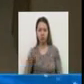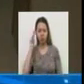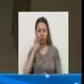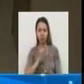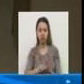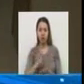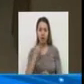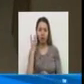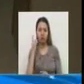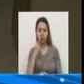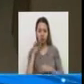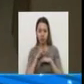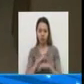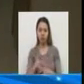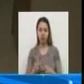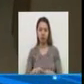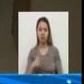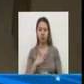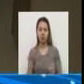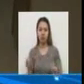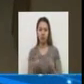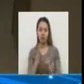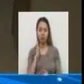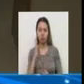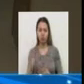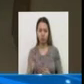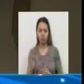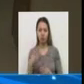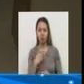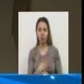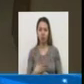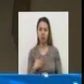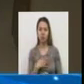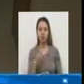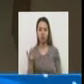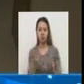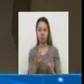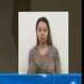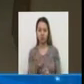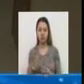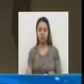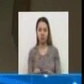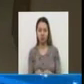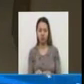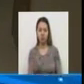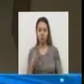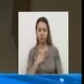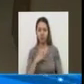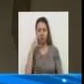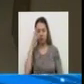таза ағылшын тілінде өтеді. Бұл біздің жарқын болашағымыз үшін өте маңызды және қажет дүние. Сондықтан